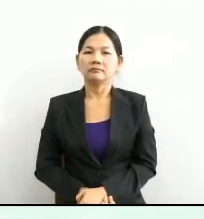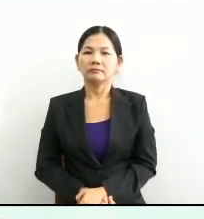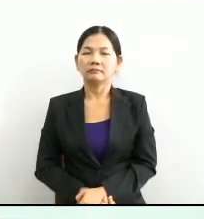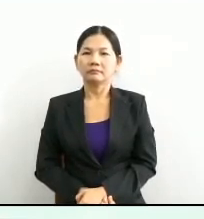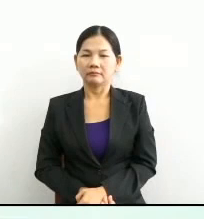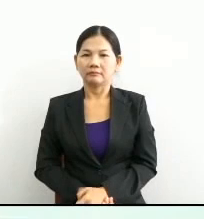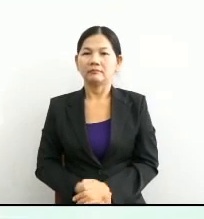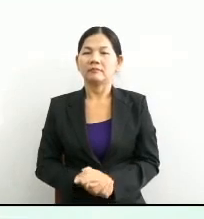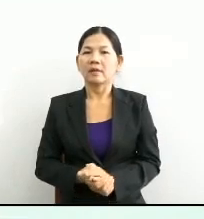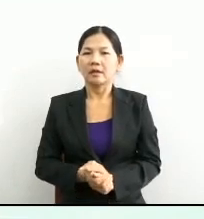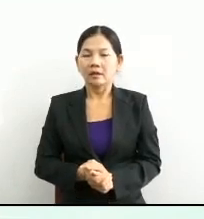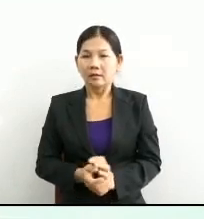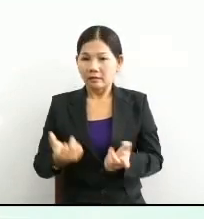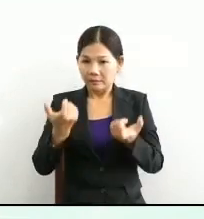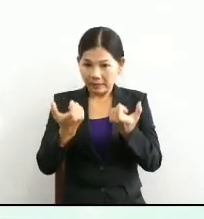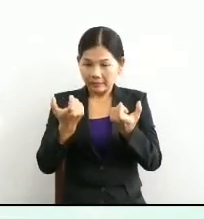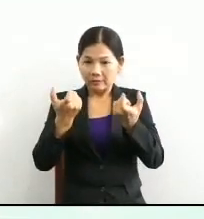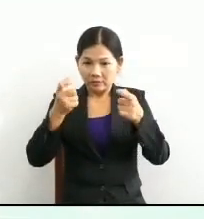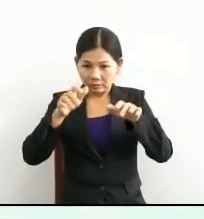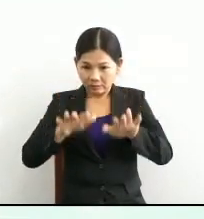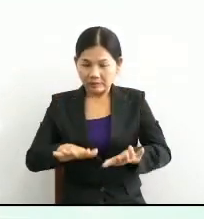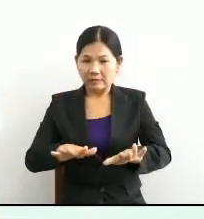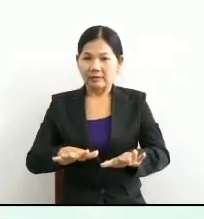tớp ai đo sài bàn